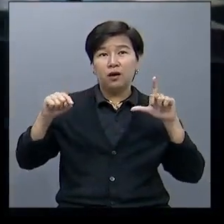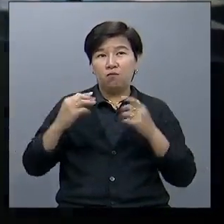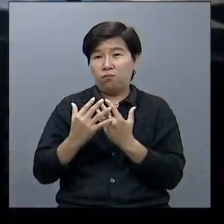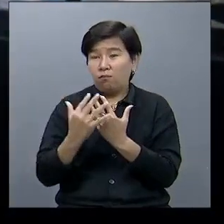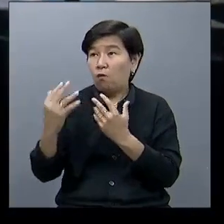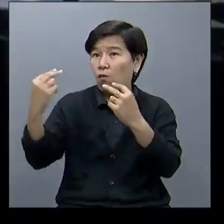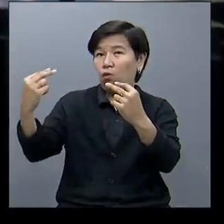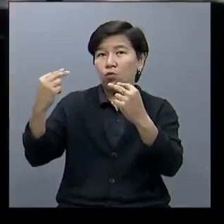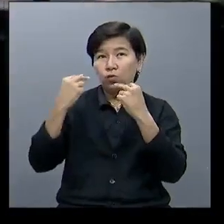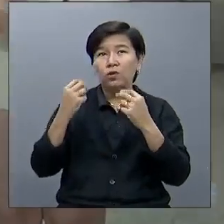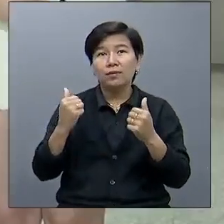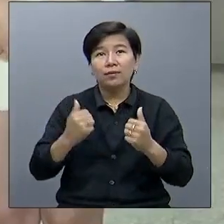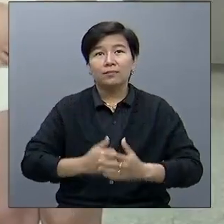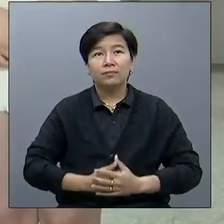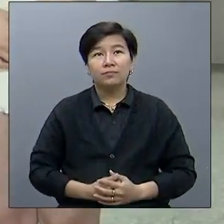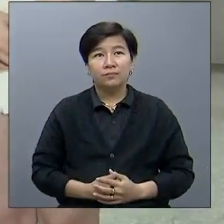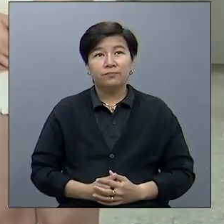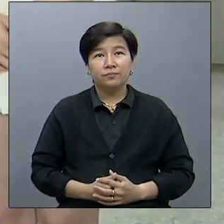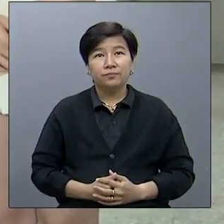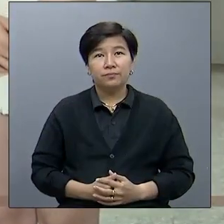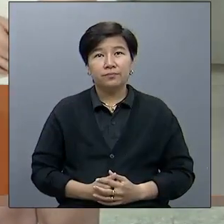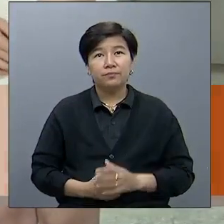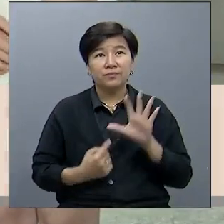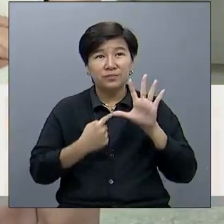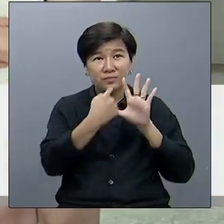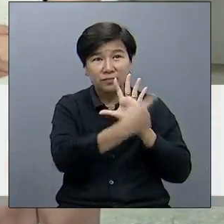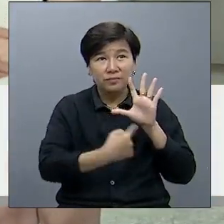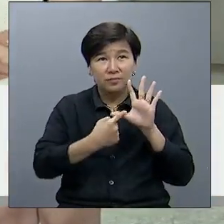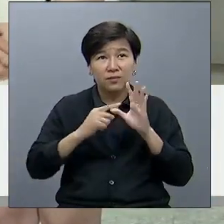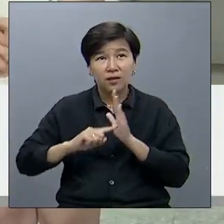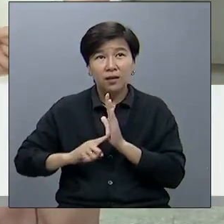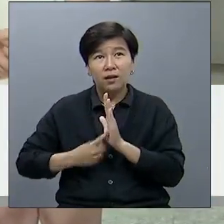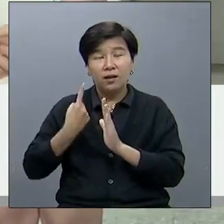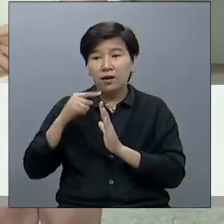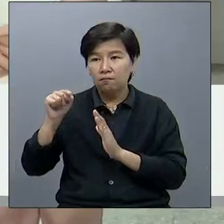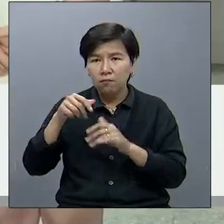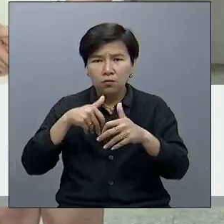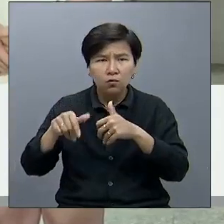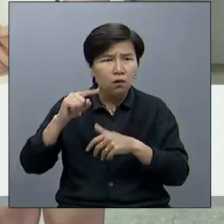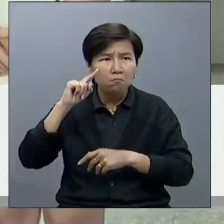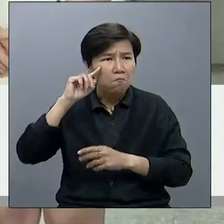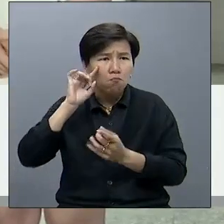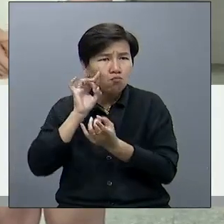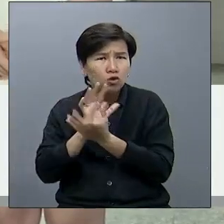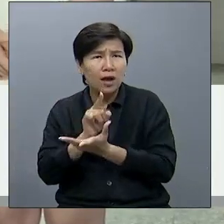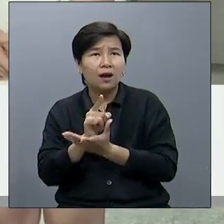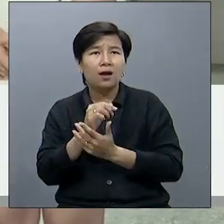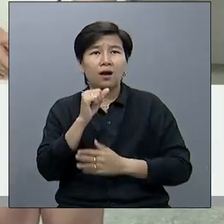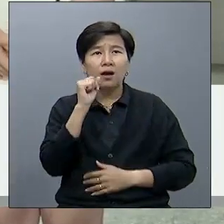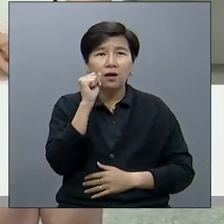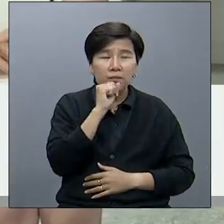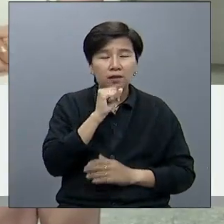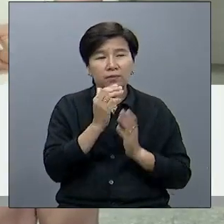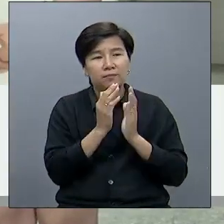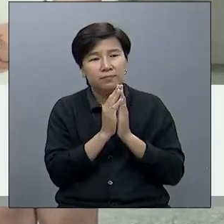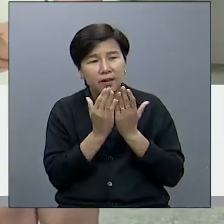คะ วงเราที่จริงก็เริ่มต้นตั้งแต่คนไม่ค่อยรู้จักเรามากเท่าไหร่แต่ก็แบบมีผลงานแมกกาซีนอะไรมากม